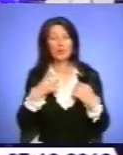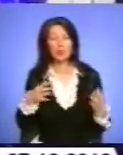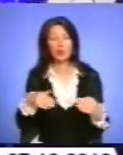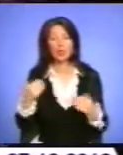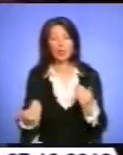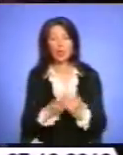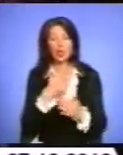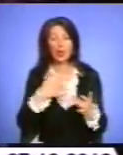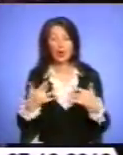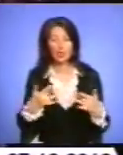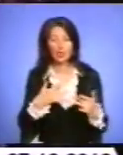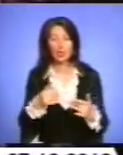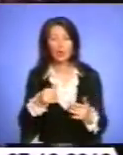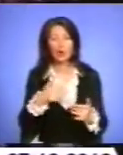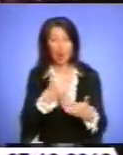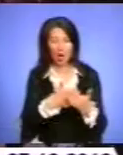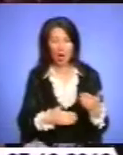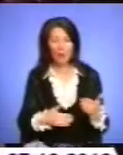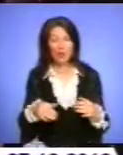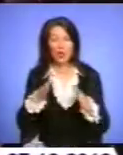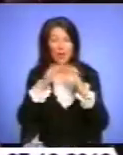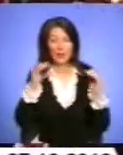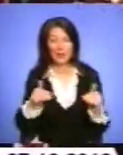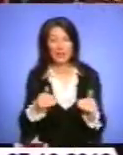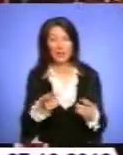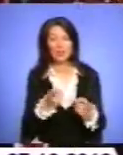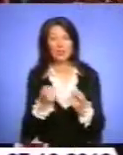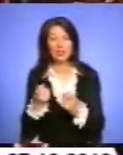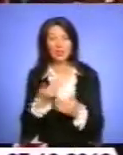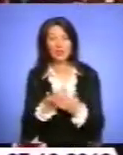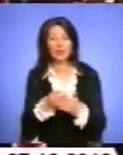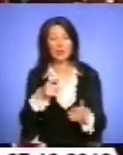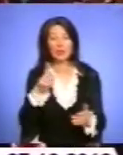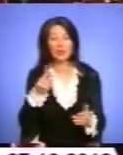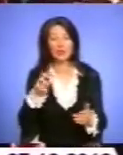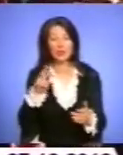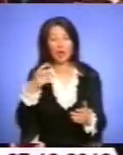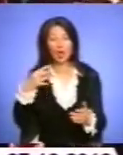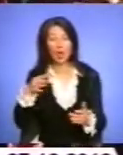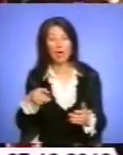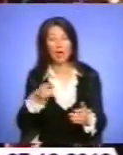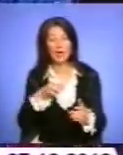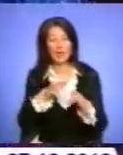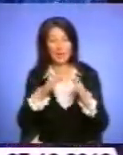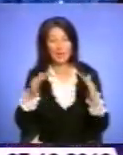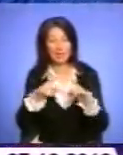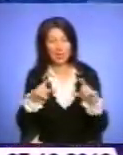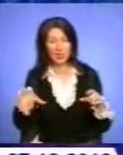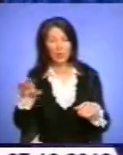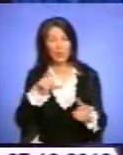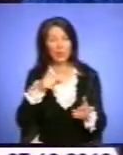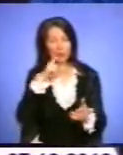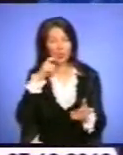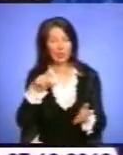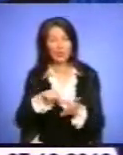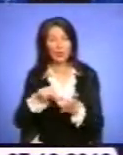вертепах, виставках та інших заходах задіяно близько 42 тисяч закладів по всій Україні. Очікують, що такі святкування відвідують 15